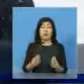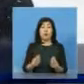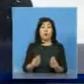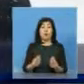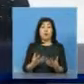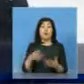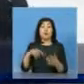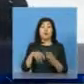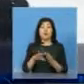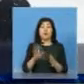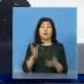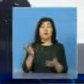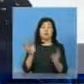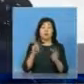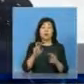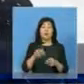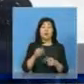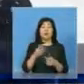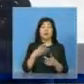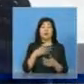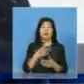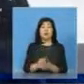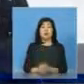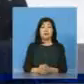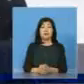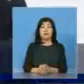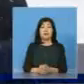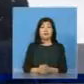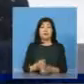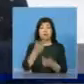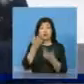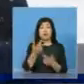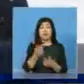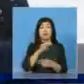лисектері шығып, қорғап, соның ақпарат беріп тұрады. Сонда біздің жұмыстар болып жүріп жатыр.